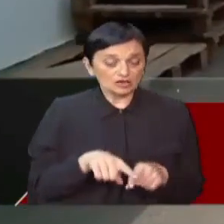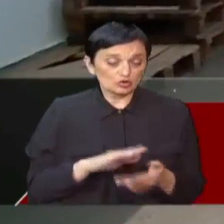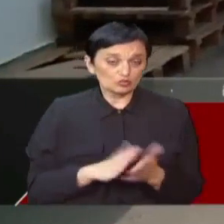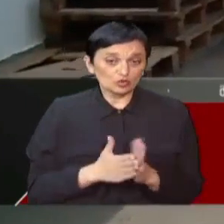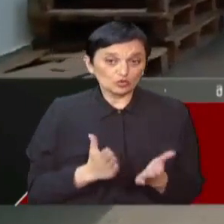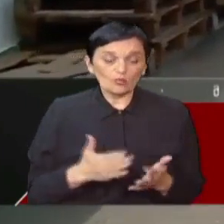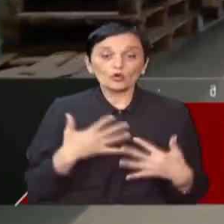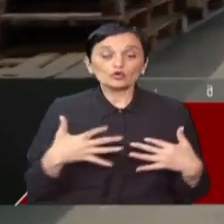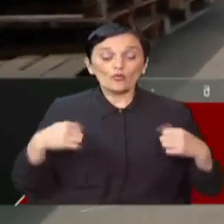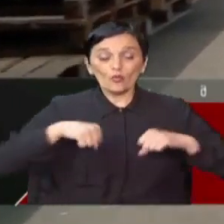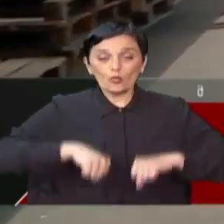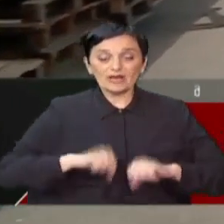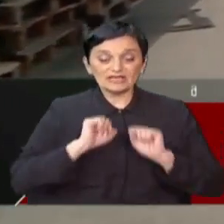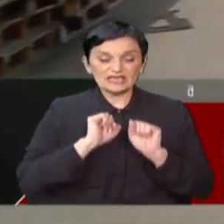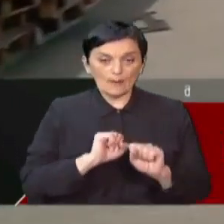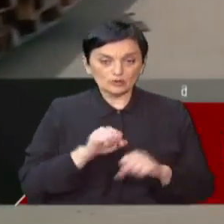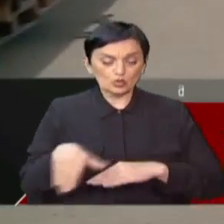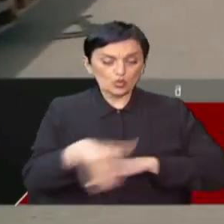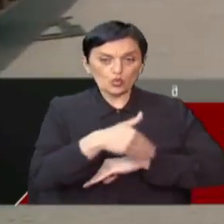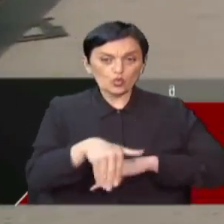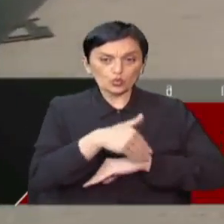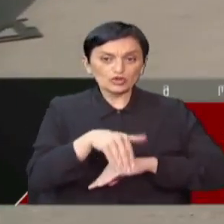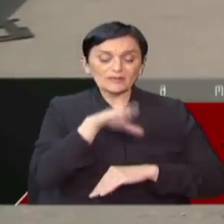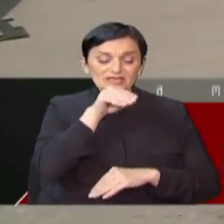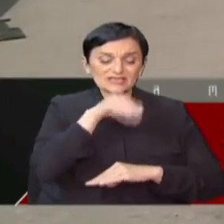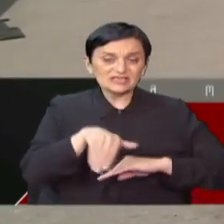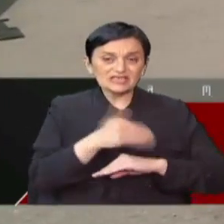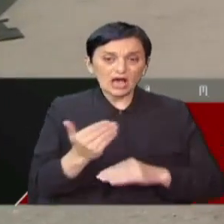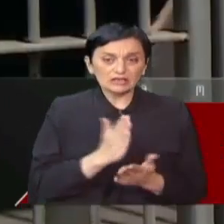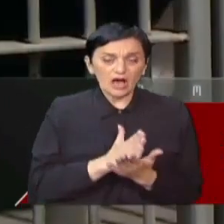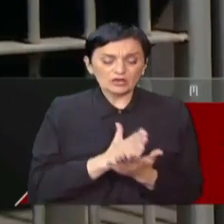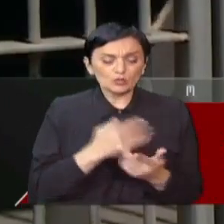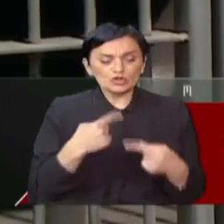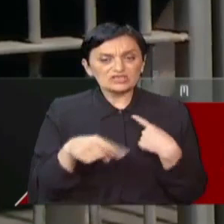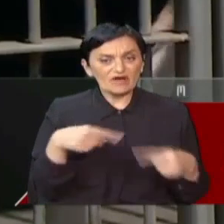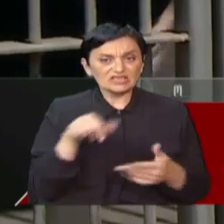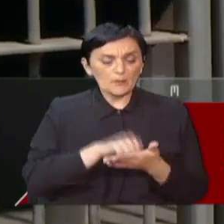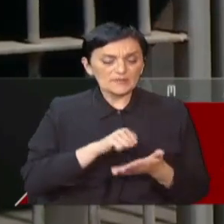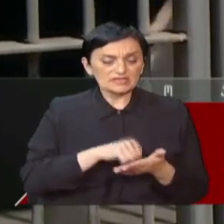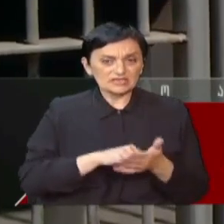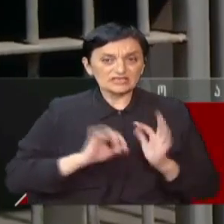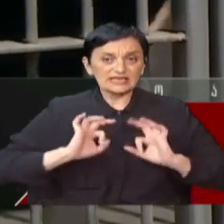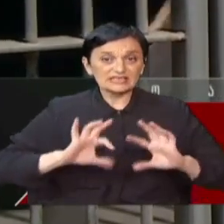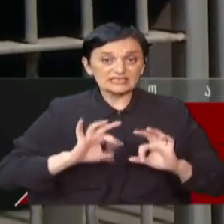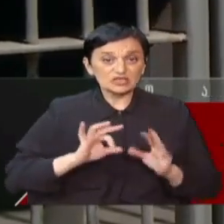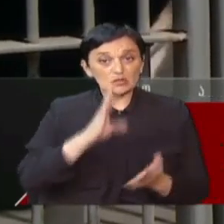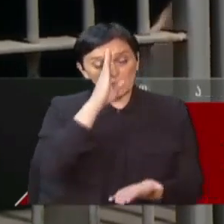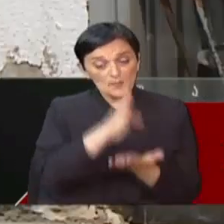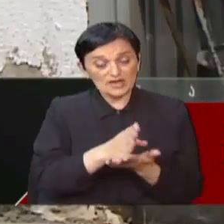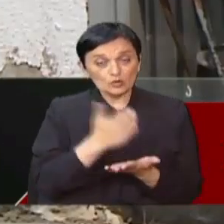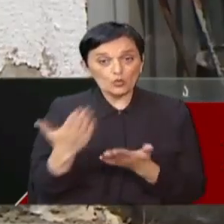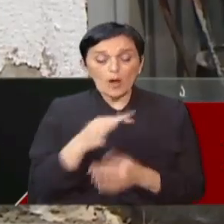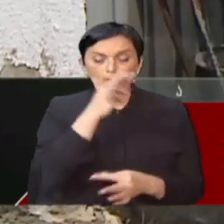მდგომარეობა. ცხოველთა უფლებების დამცველები ქუჩაში მიუსაფარი ძაღლების არსებობას სხვადასხვა მიზეზით ხსნიან. ირიბად თუ პირდაპირ